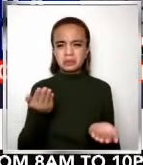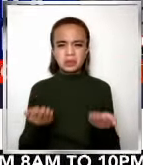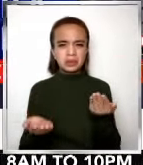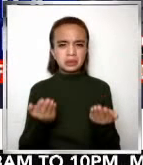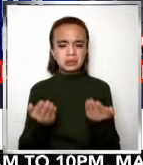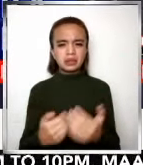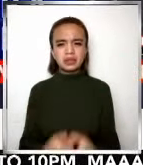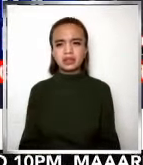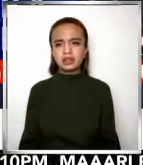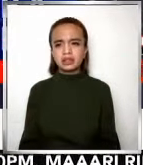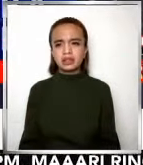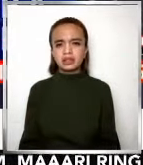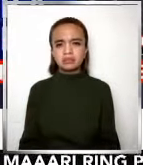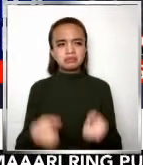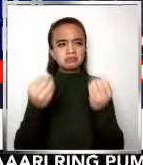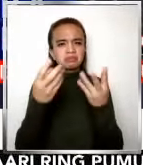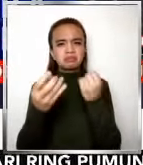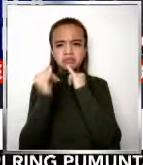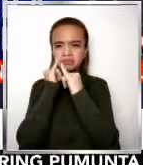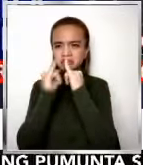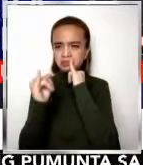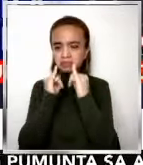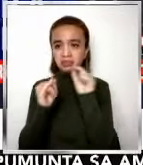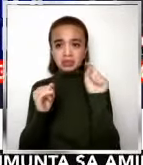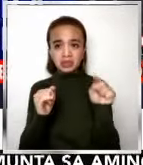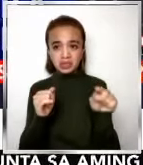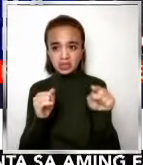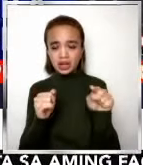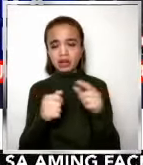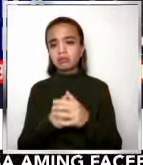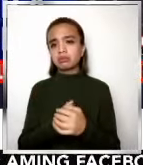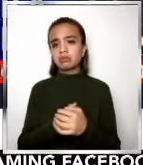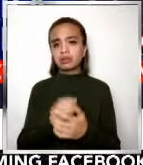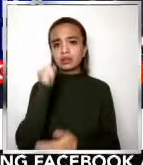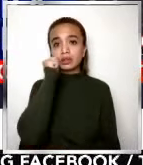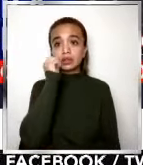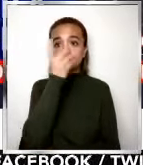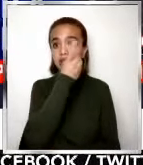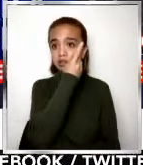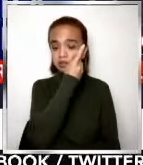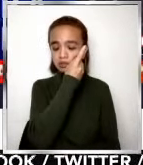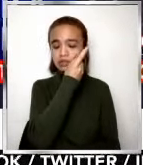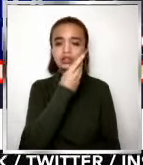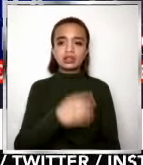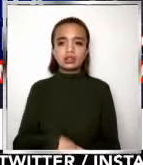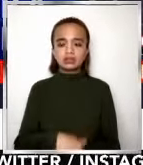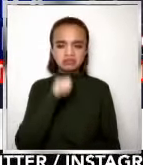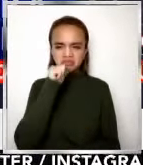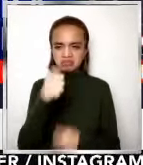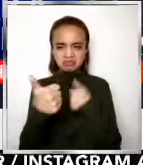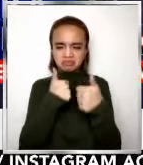interviews. She had always maintained that she's not running.